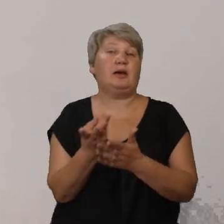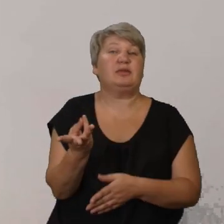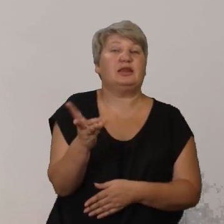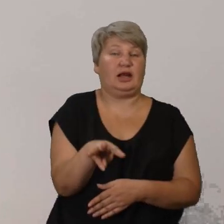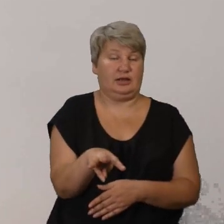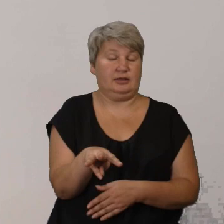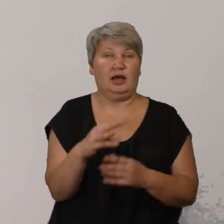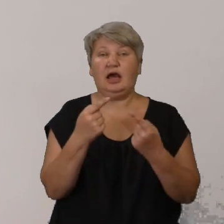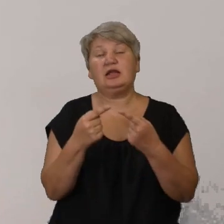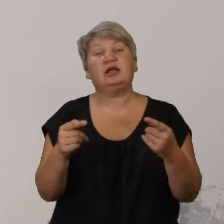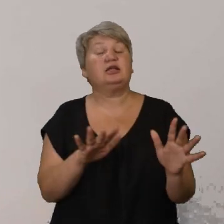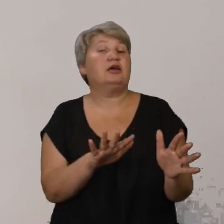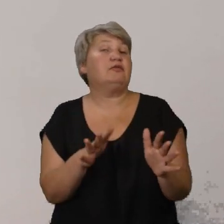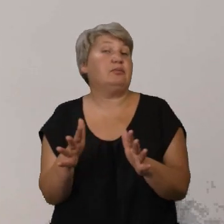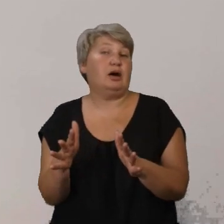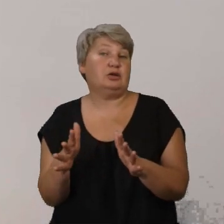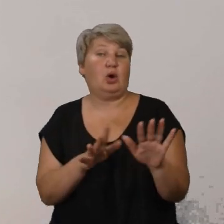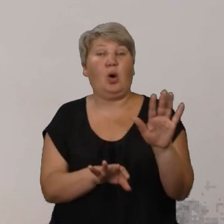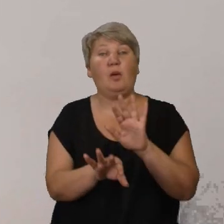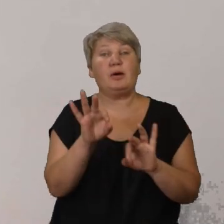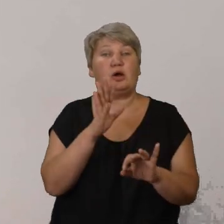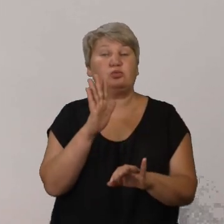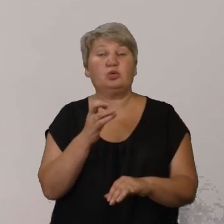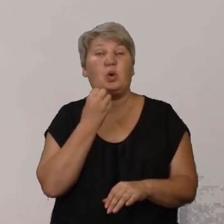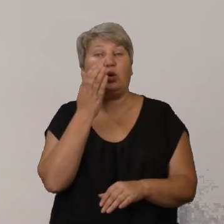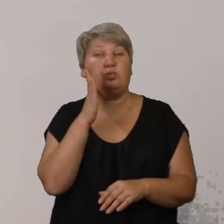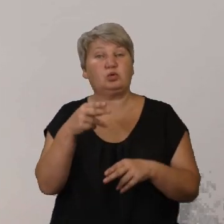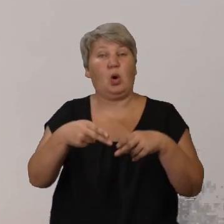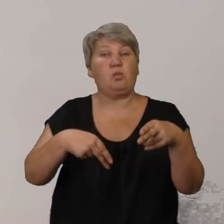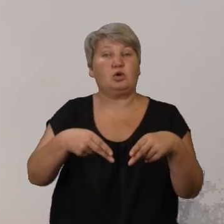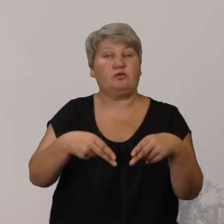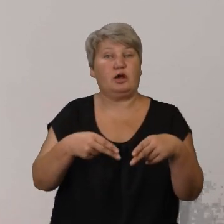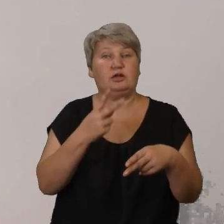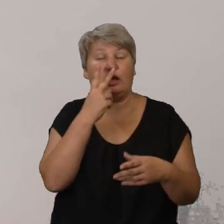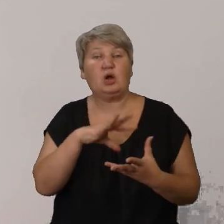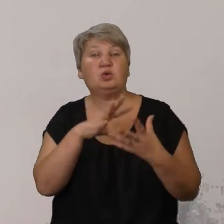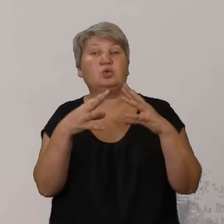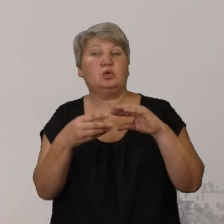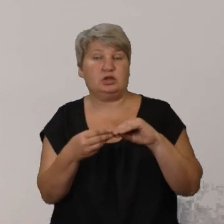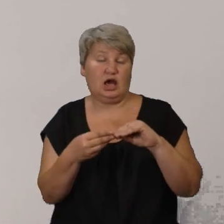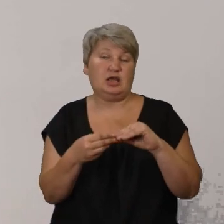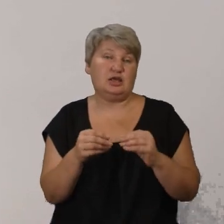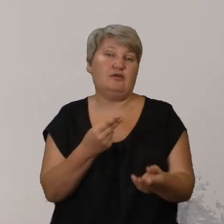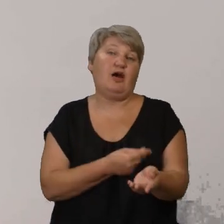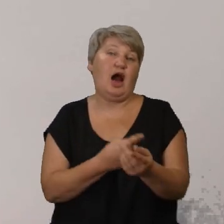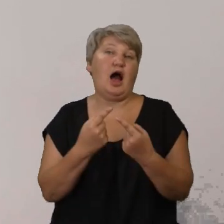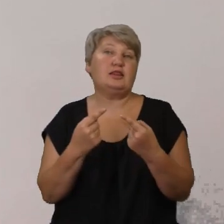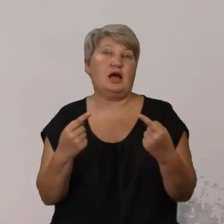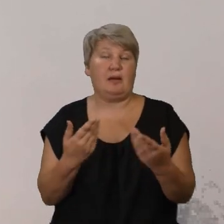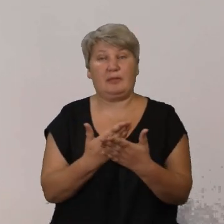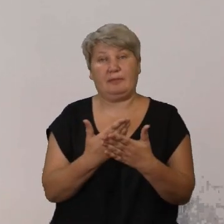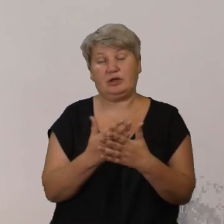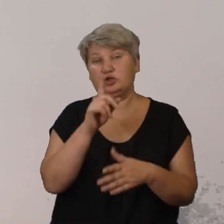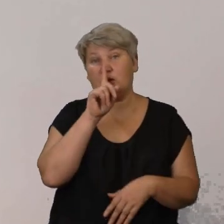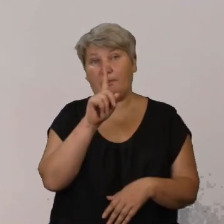на різні випадки обиратися буде під час операції залежності від результату аналізів десь приблизно місяць